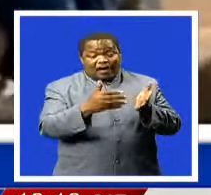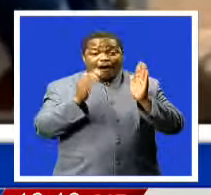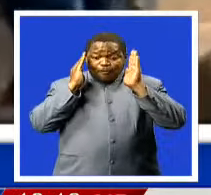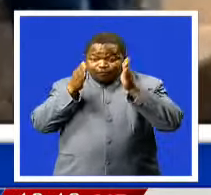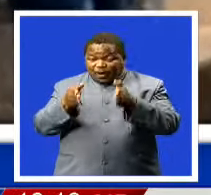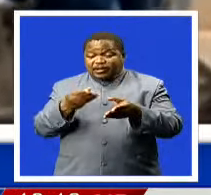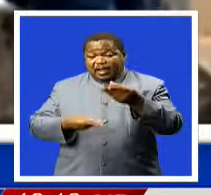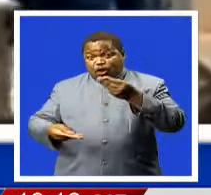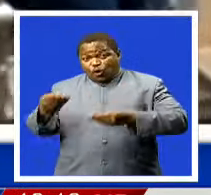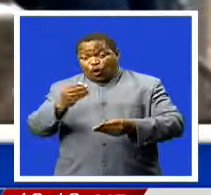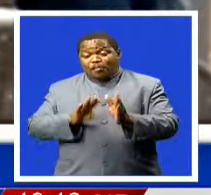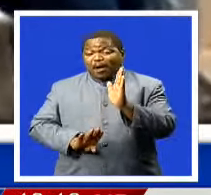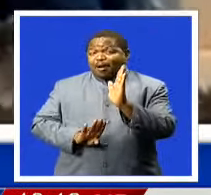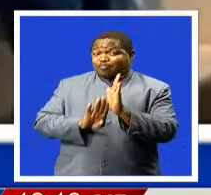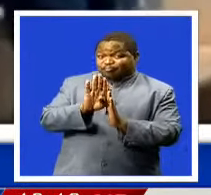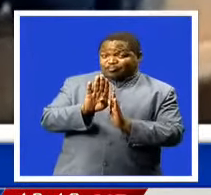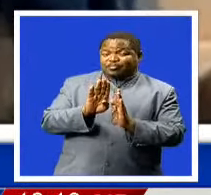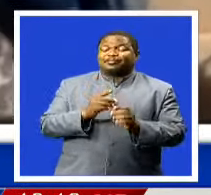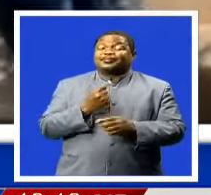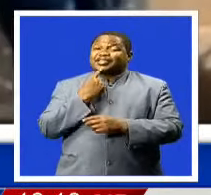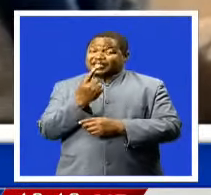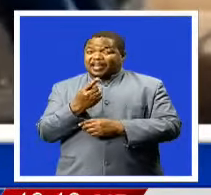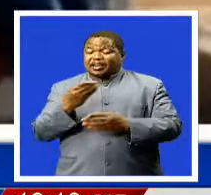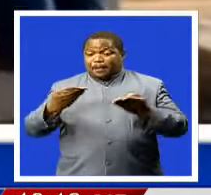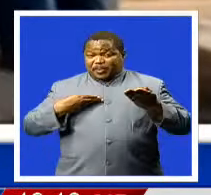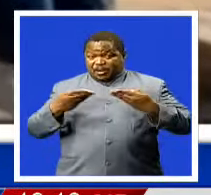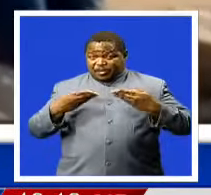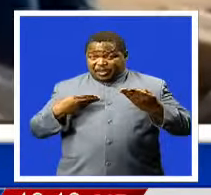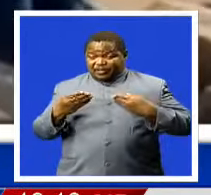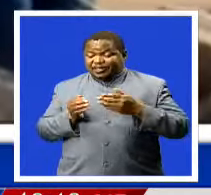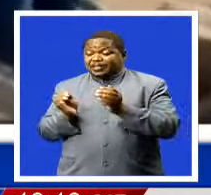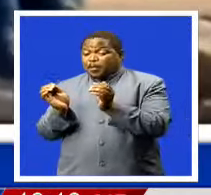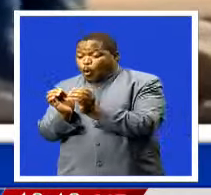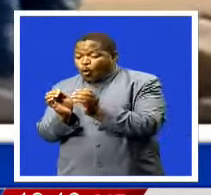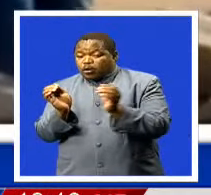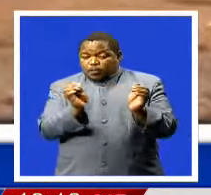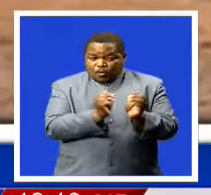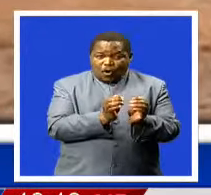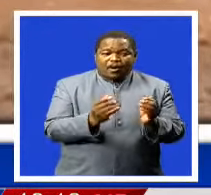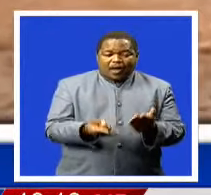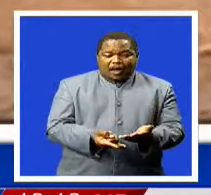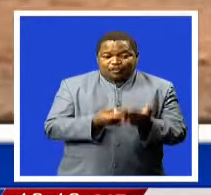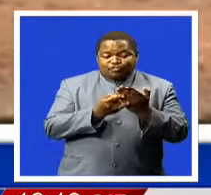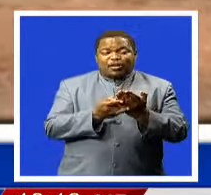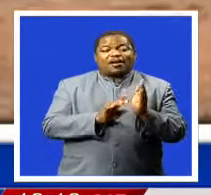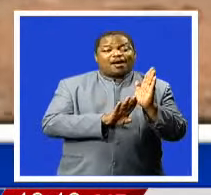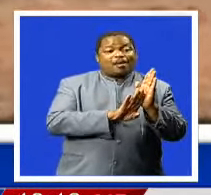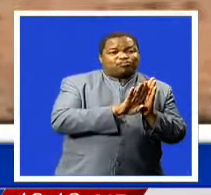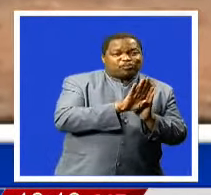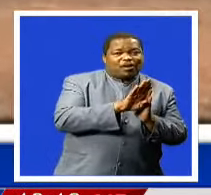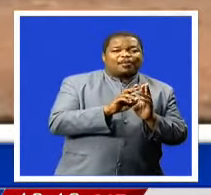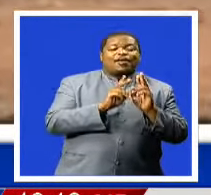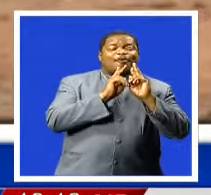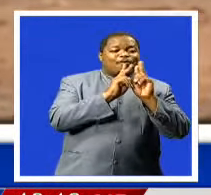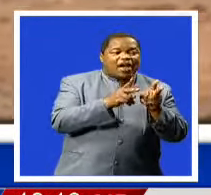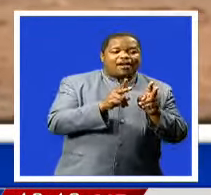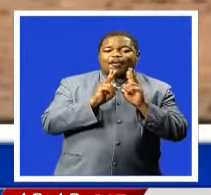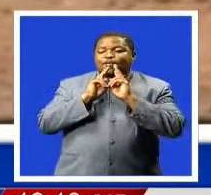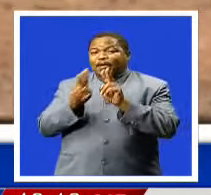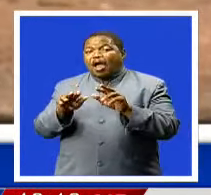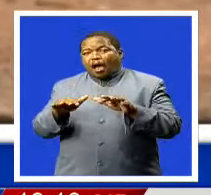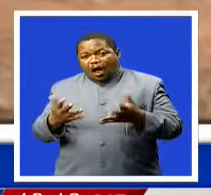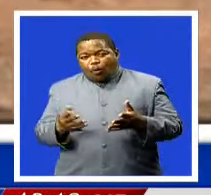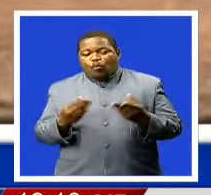ngalwesihlanu luveta ukuthi emabhizinisi lamancane atawuzuza kute kuvakasha ngekuthutha abantu